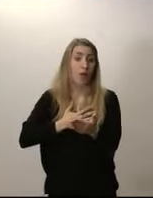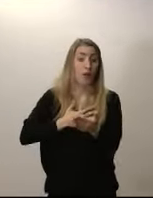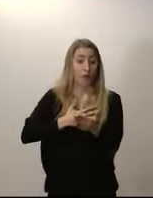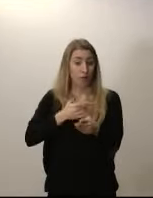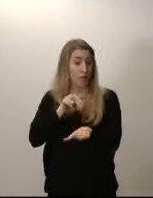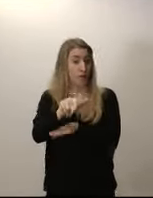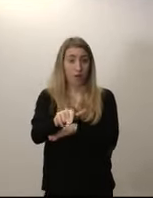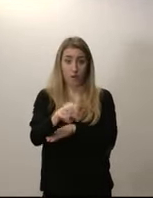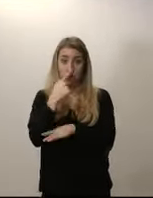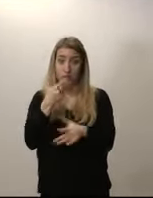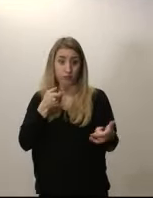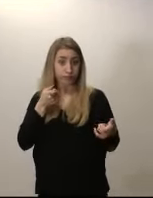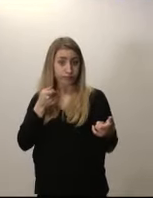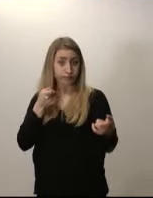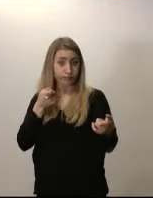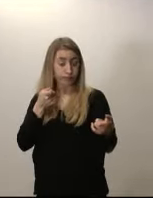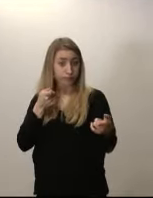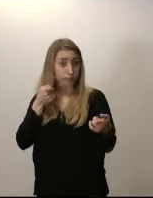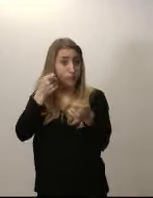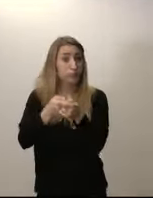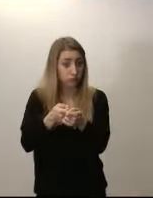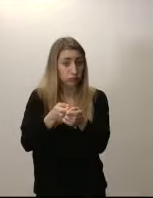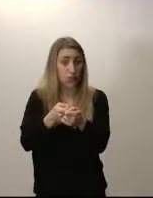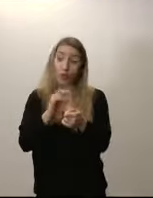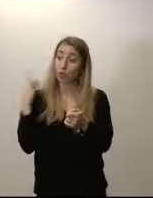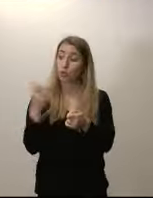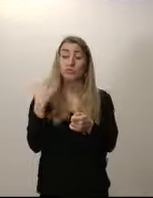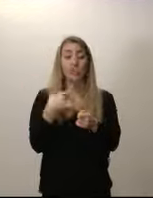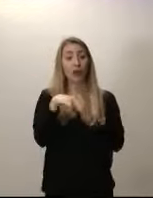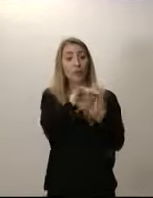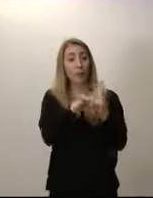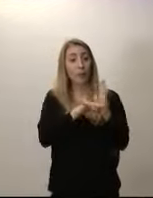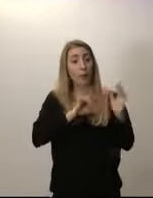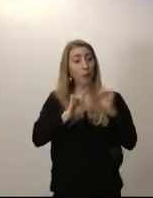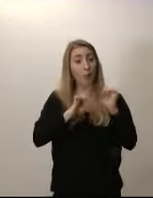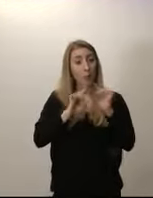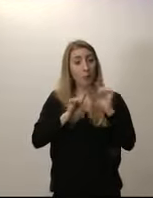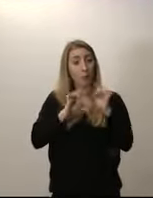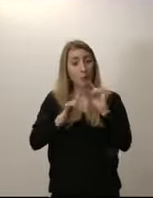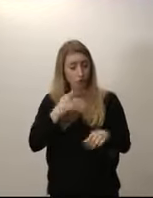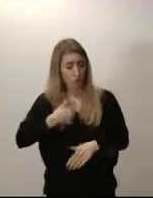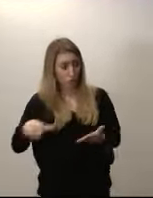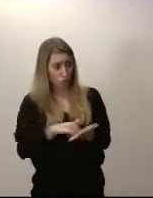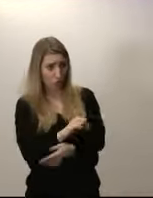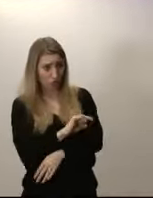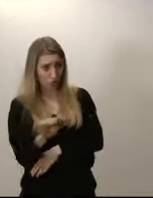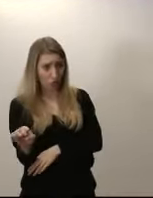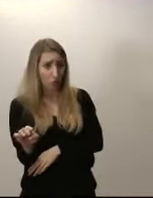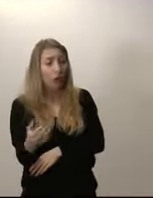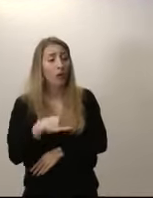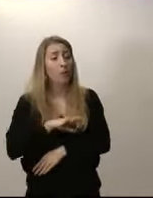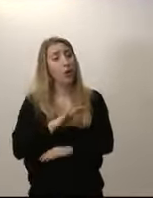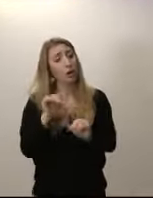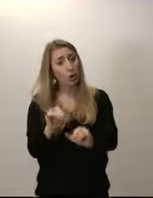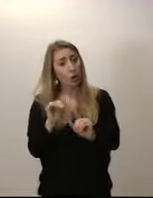répondra à les prescriptions que vous aviez imposées et que nous n'avons pas supprimées. Par contre, nous avons quand